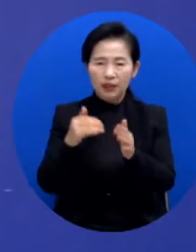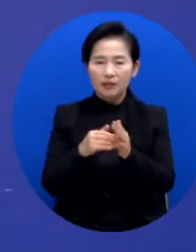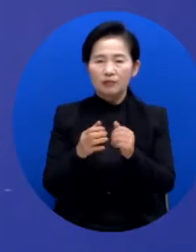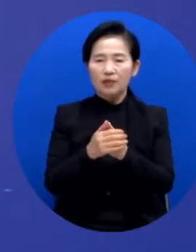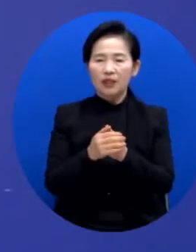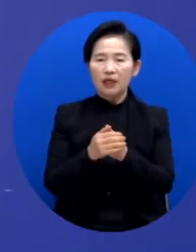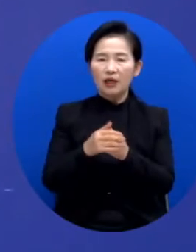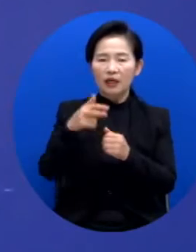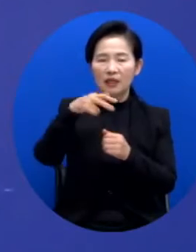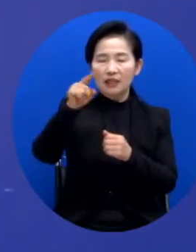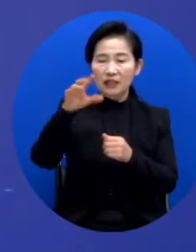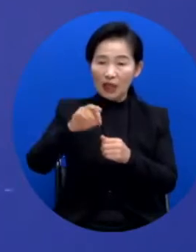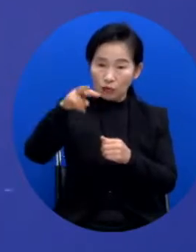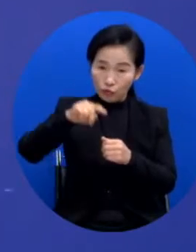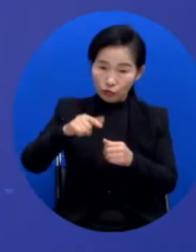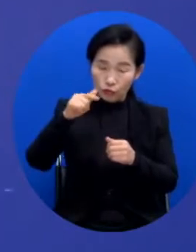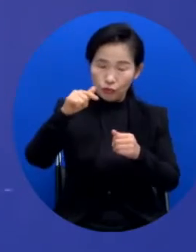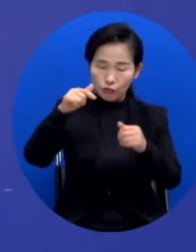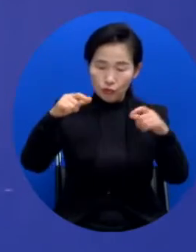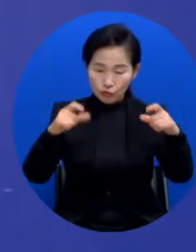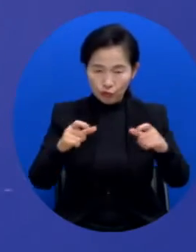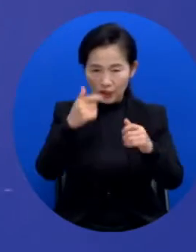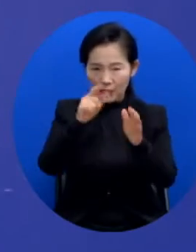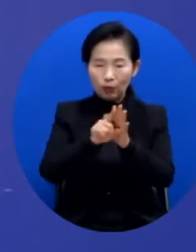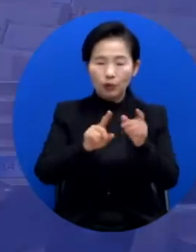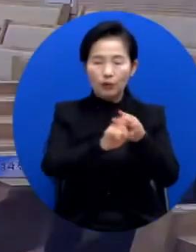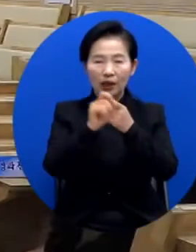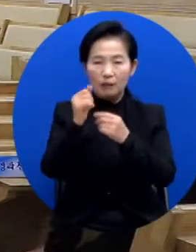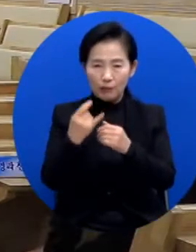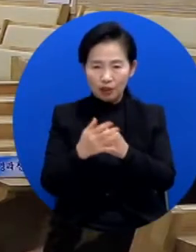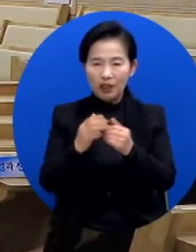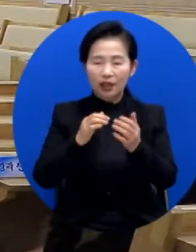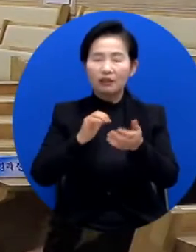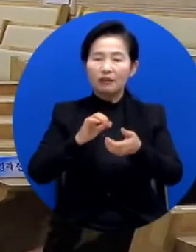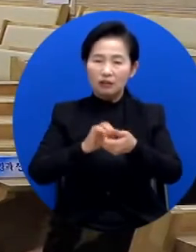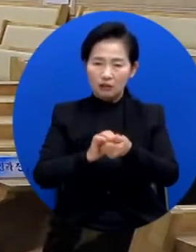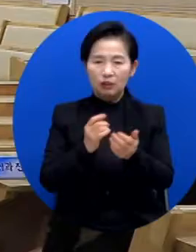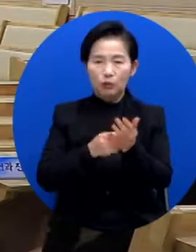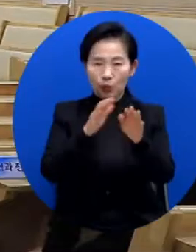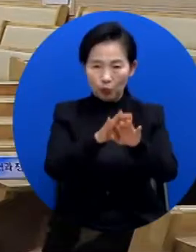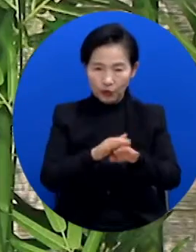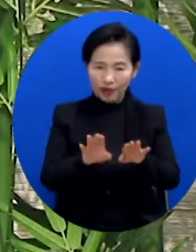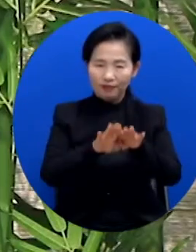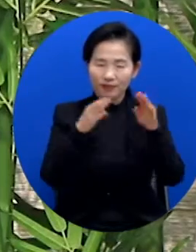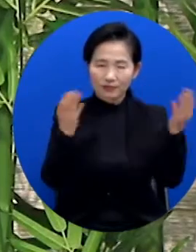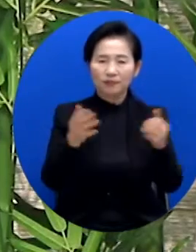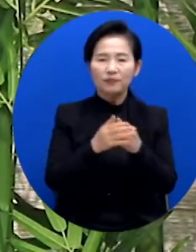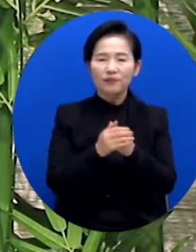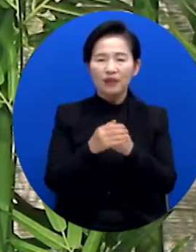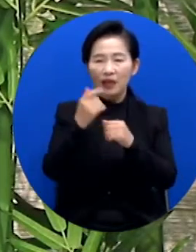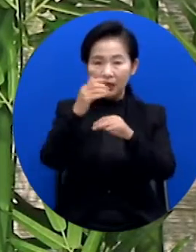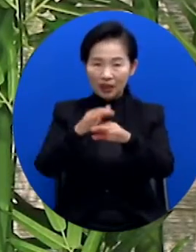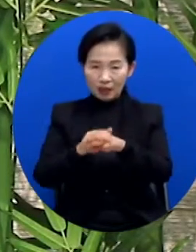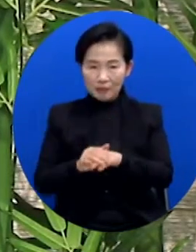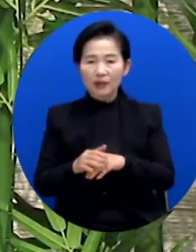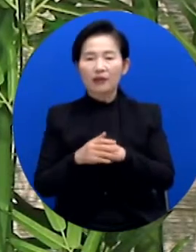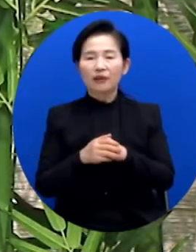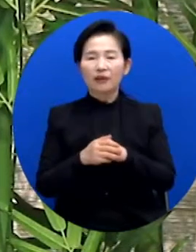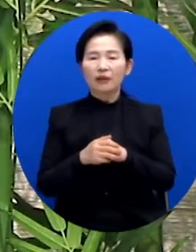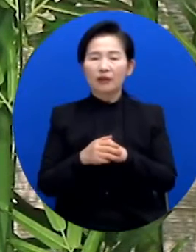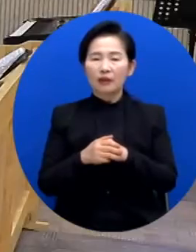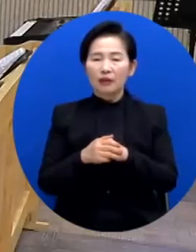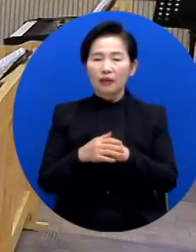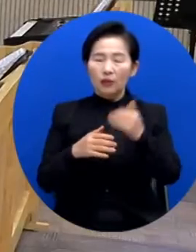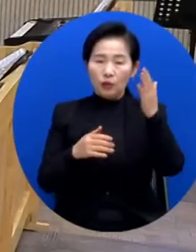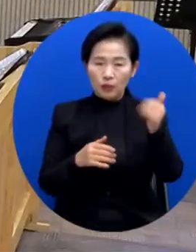장수군 기독교나 패가 정기총회 를 열었습니다 총회에 앞서 드린 예배 해서 장 속은 기독교나